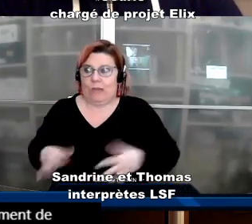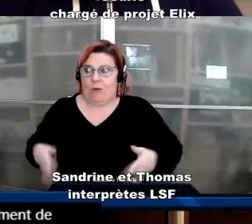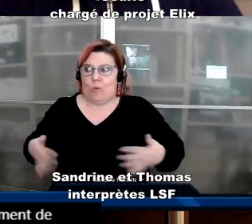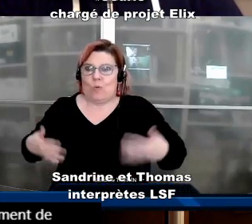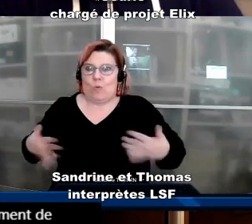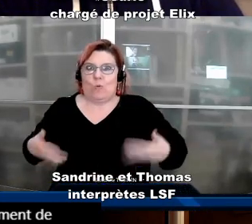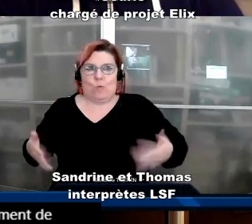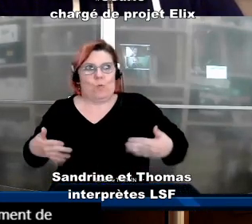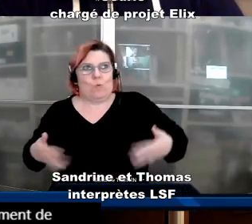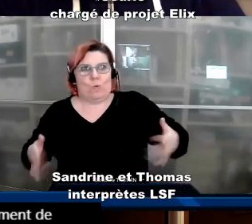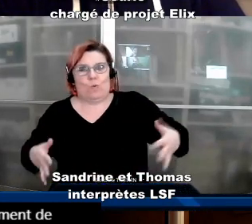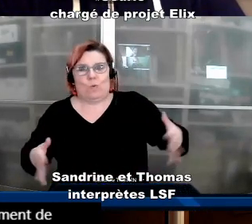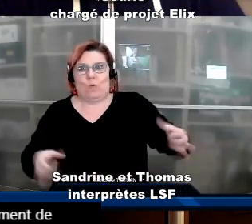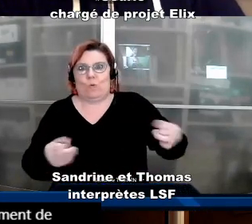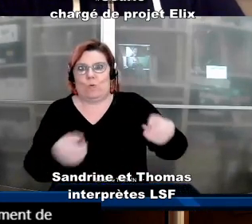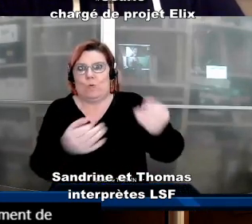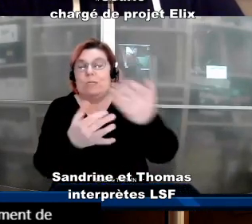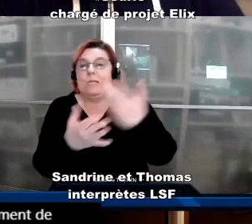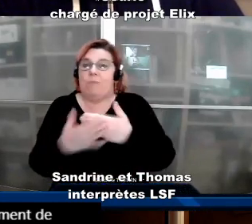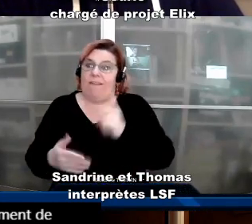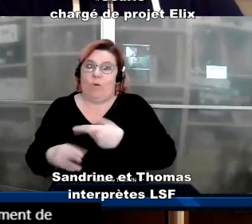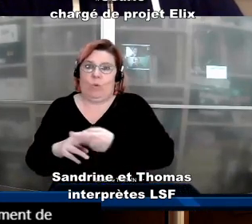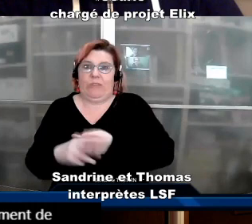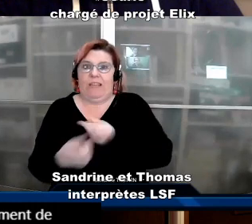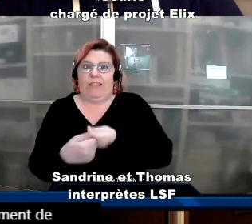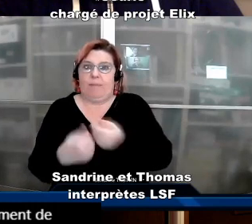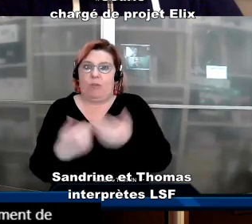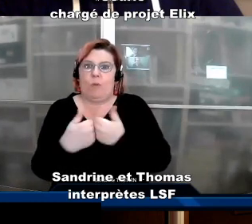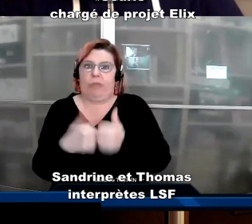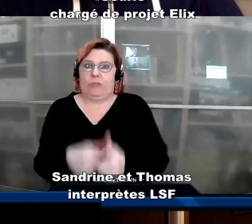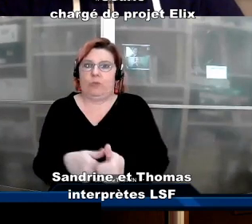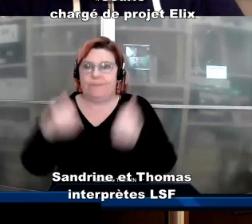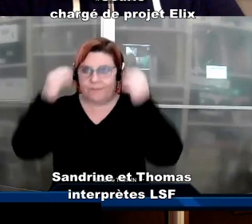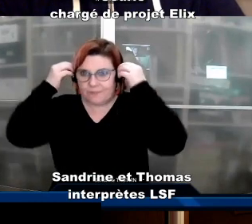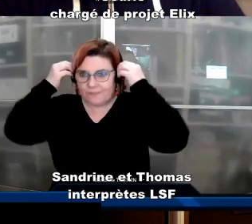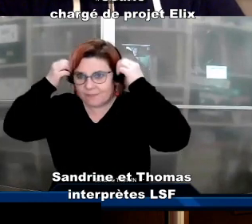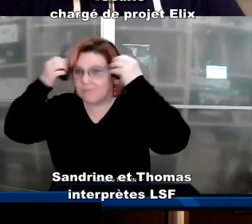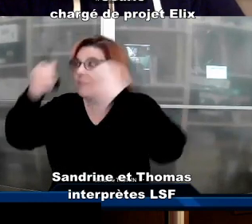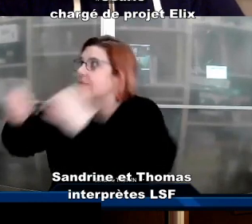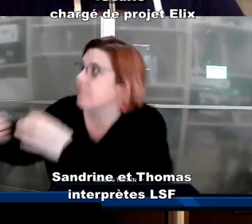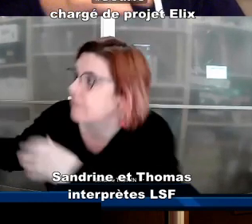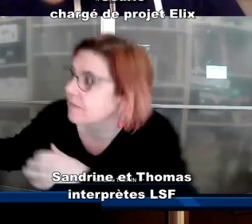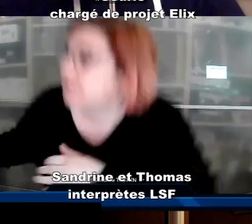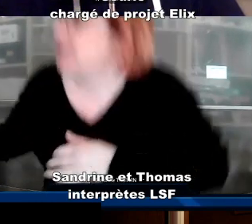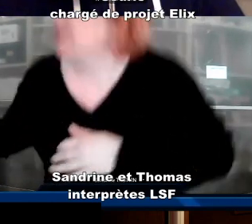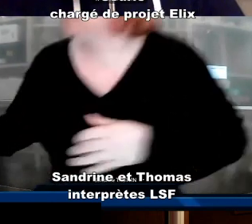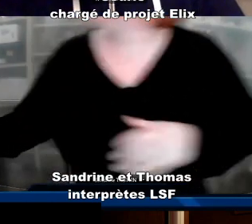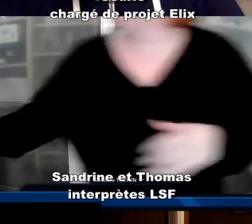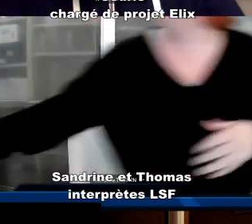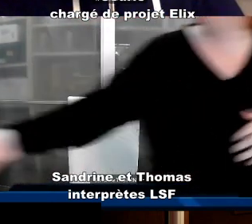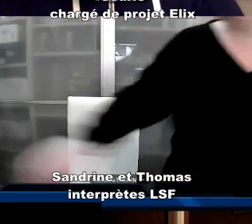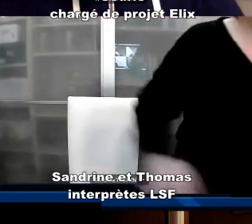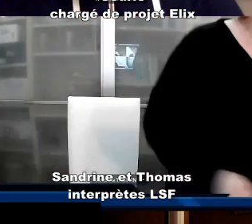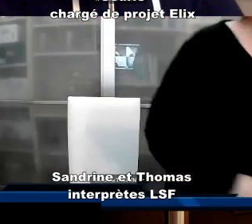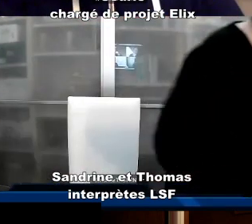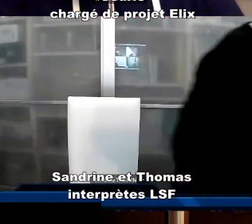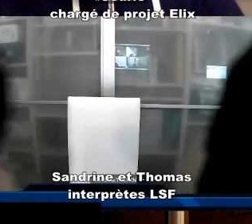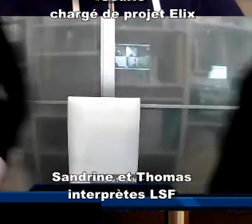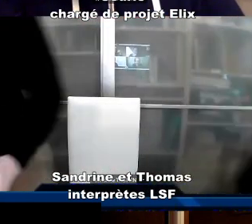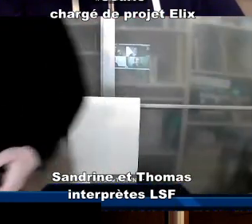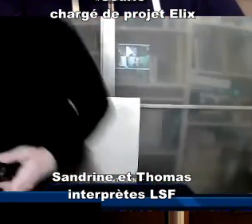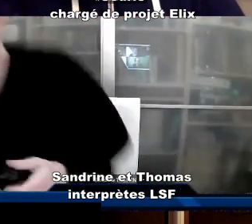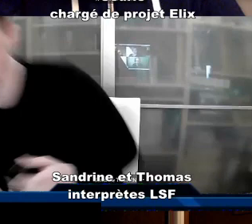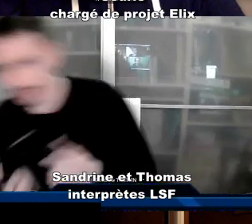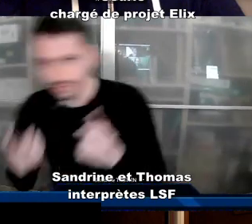qu'on adapte aussi nos outils à la demande. Voilà. Ok. Il y avait donc dans le